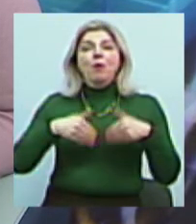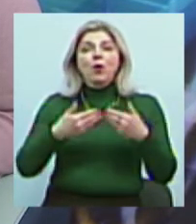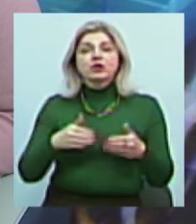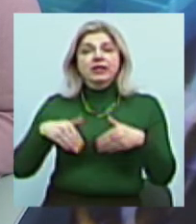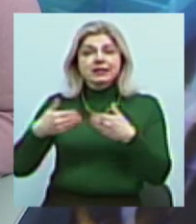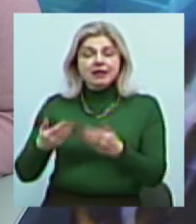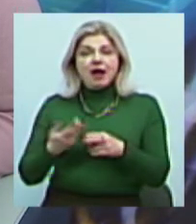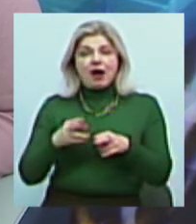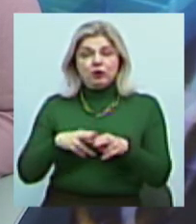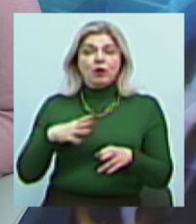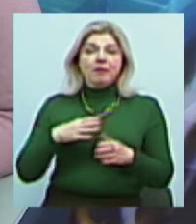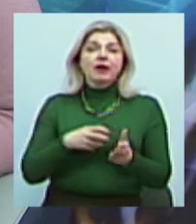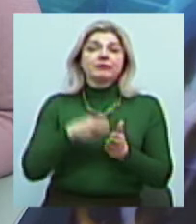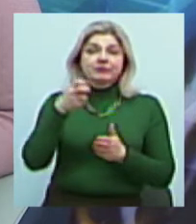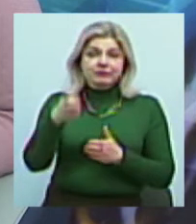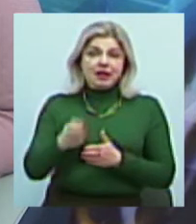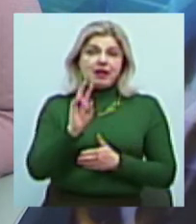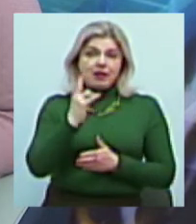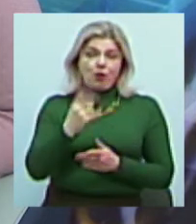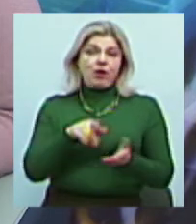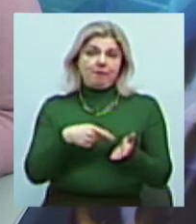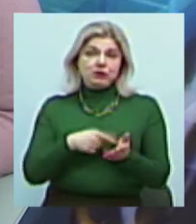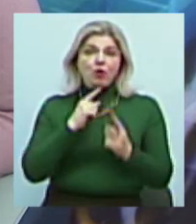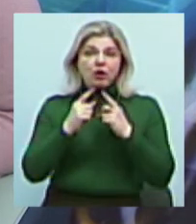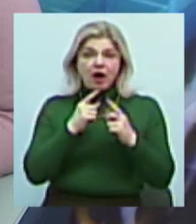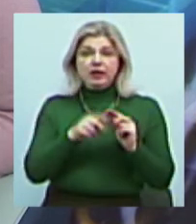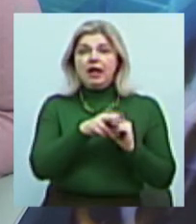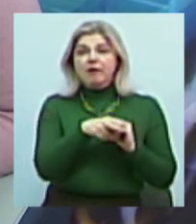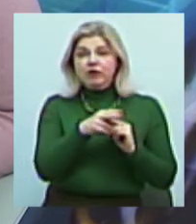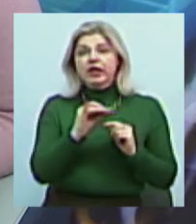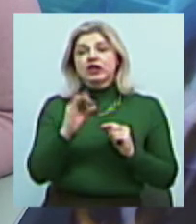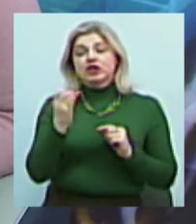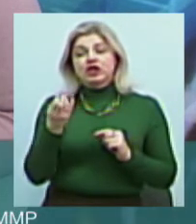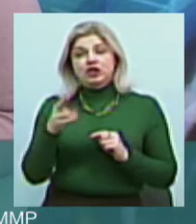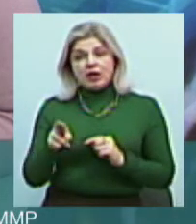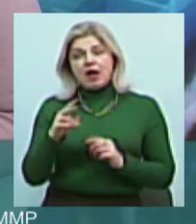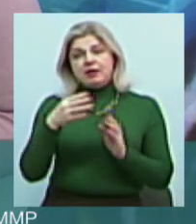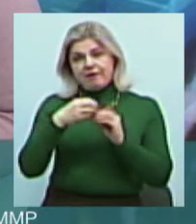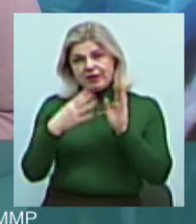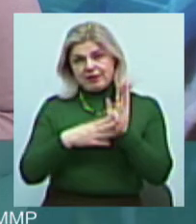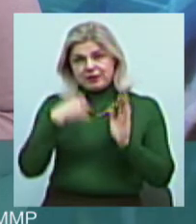до Миколаївської міської ради протягом грудня і січня 2019 року вже.